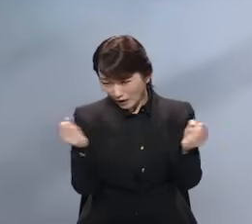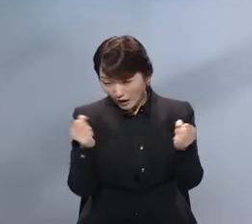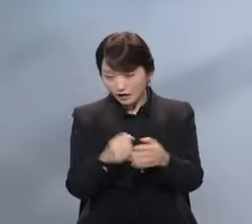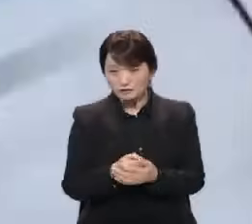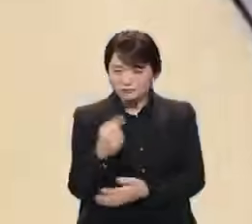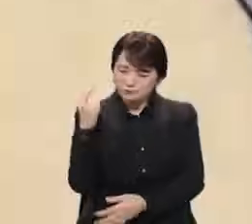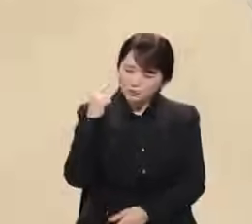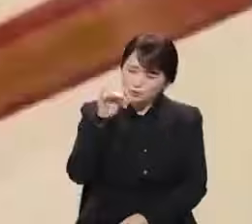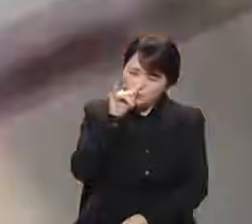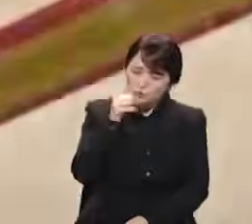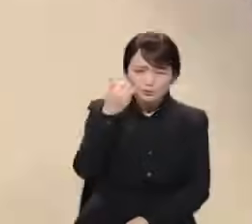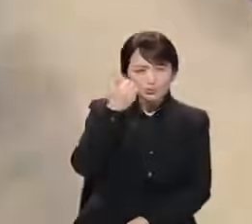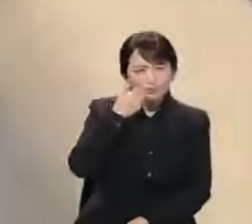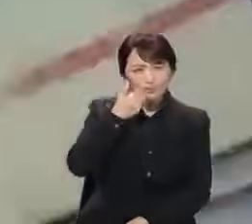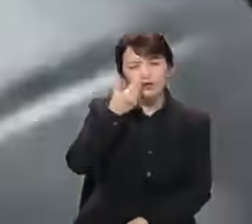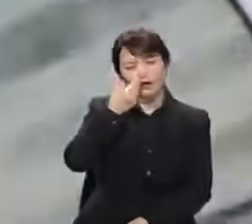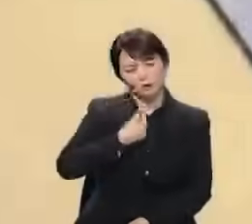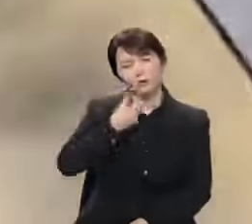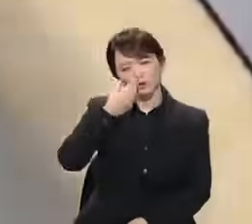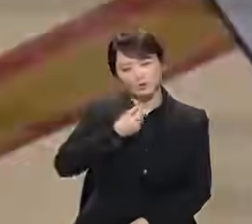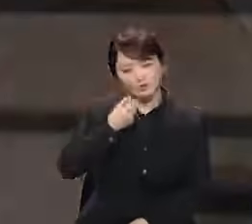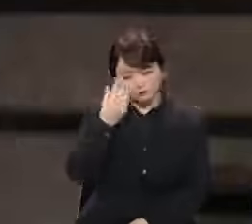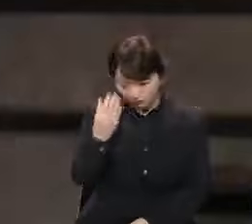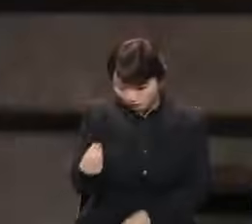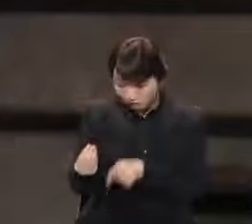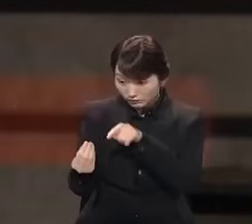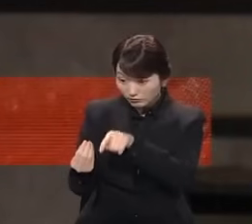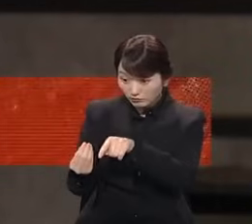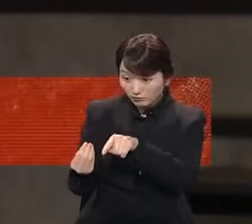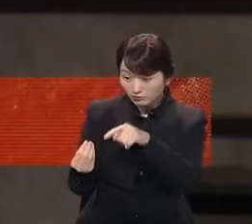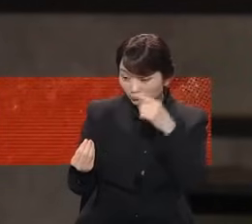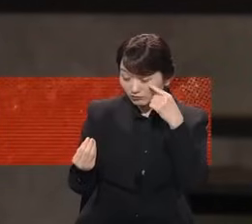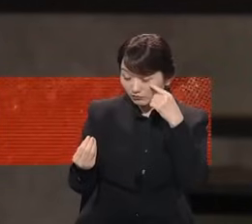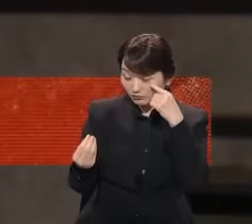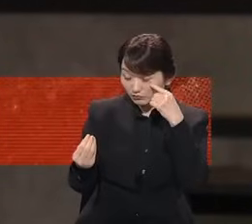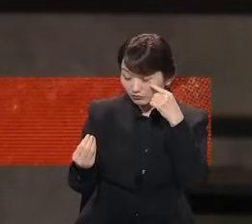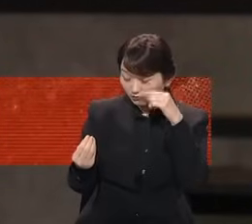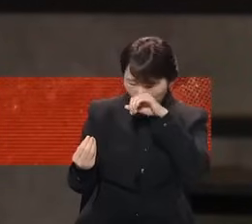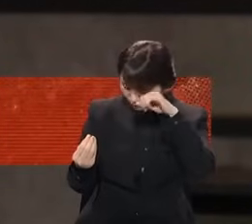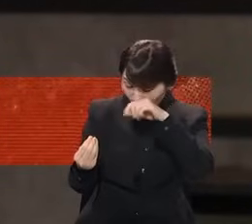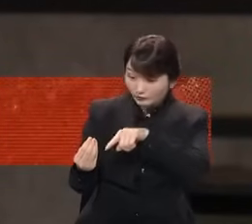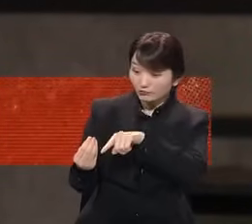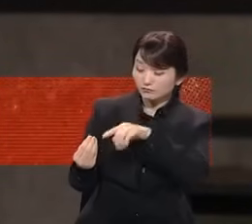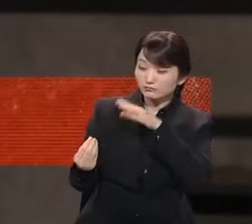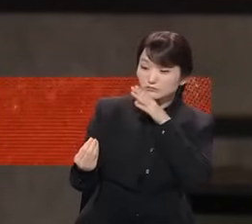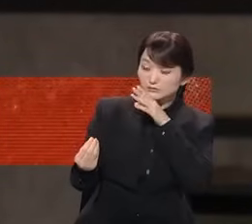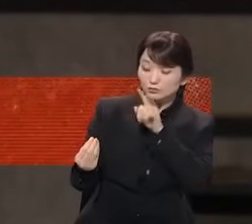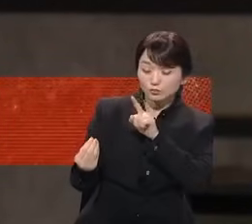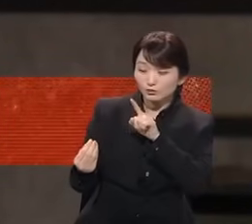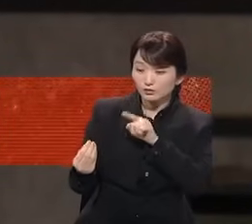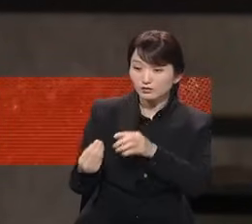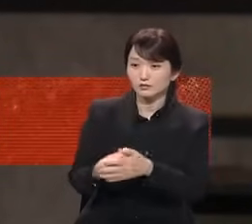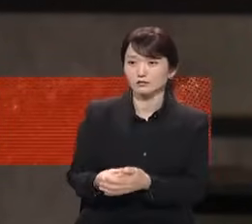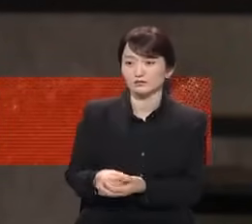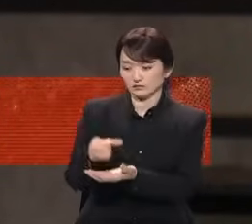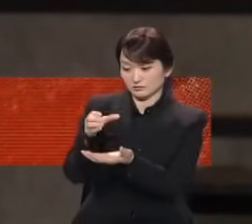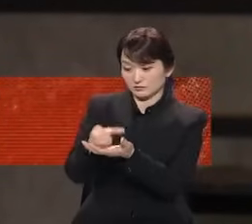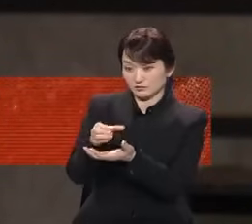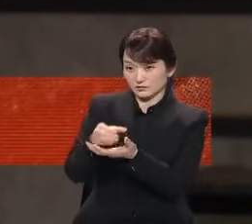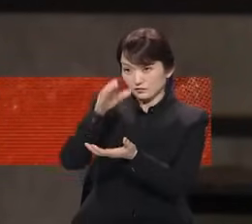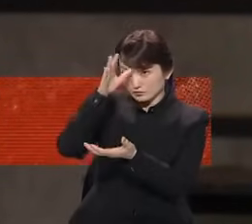들려서 아 누가 음료수 마시나 보다라고 봤는데 눈을 정말 다시 크게 뜨고 봐도 곰탕